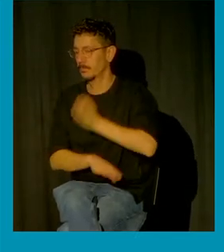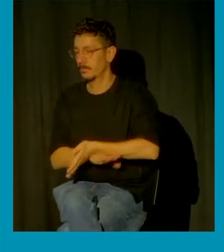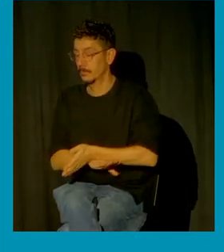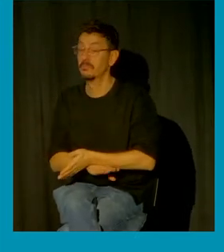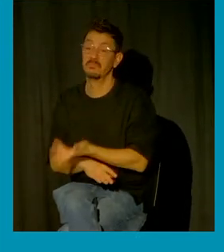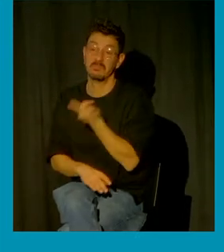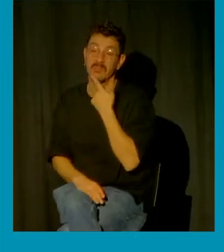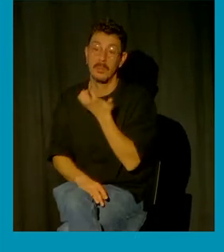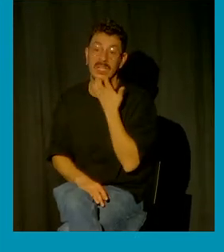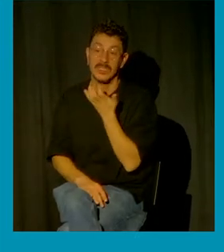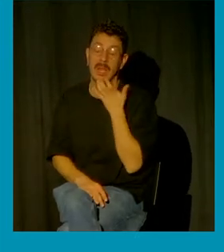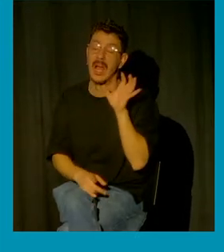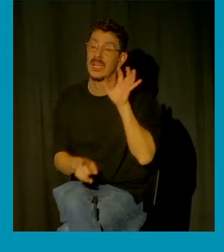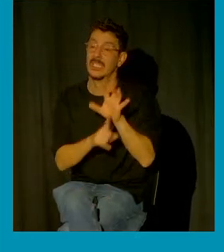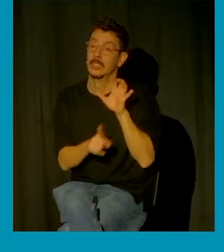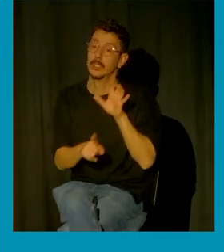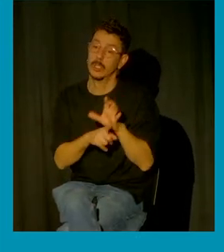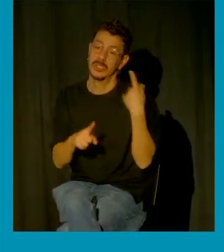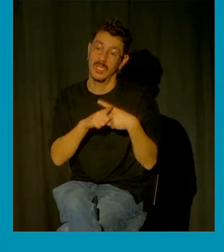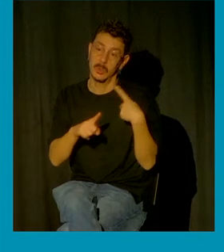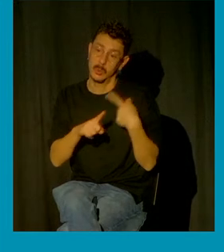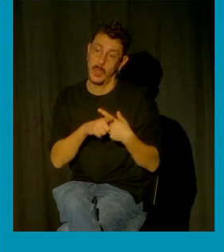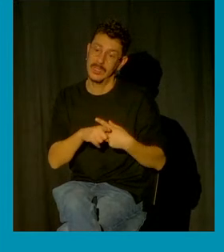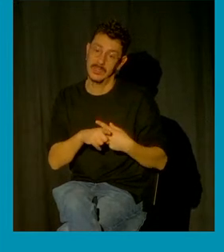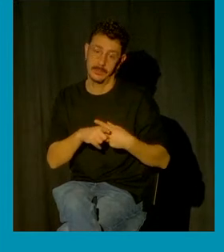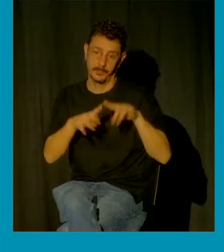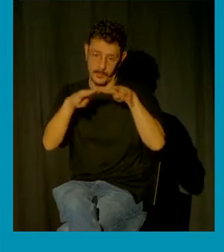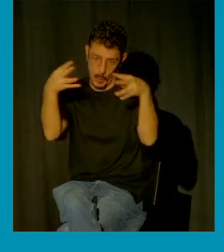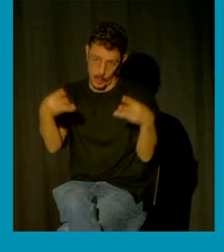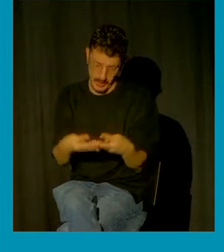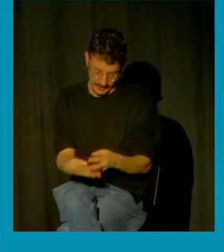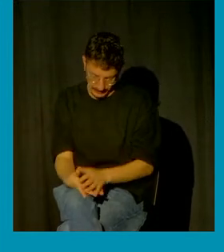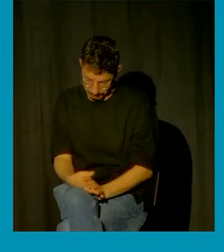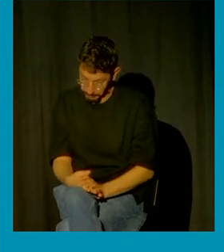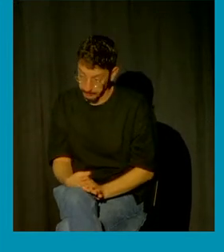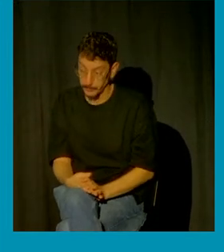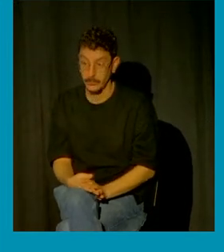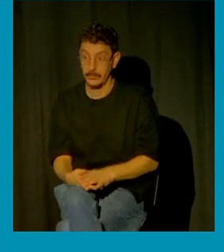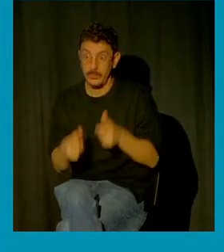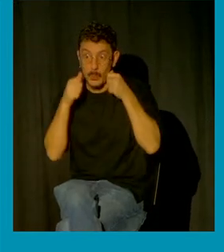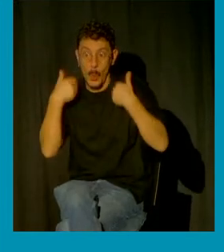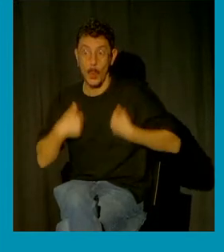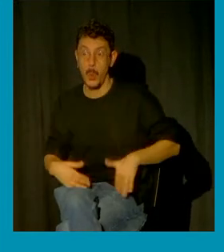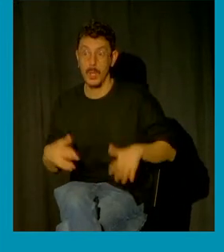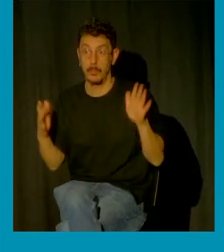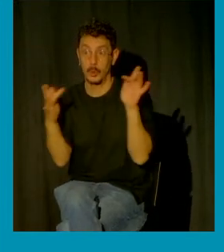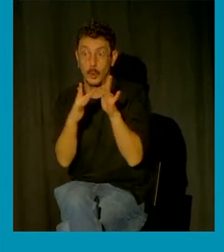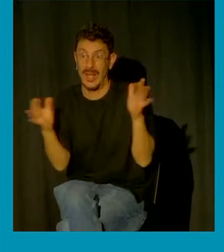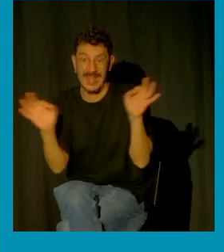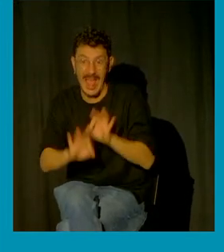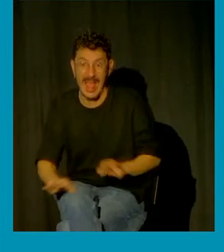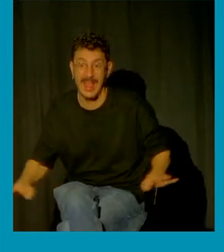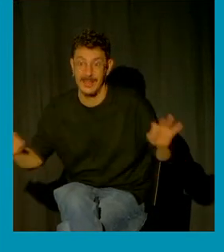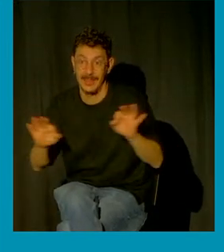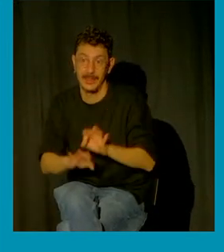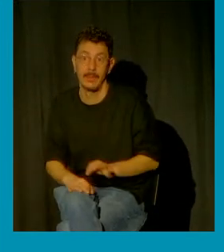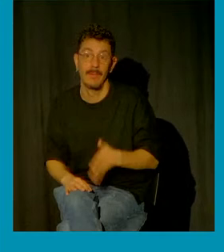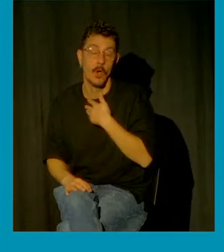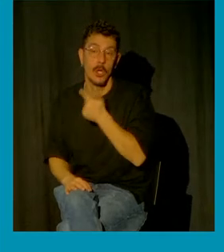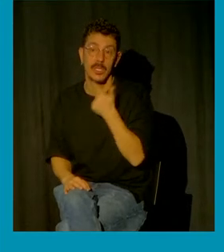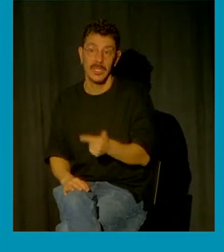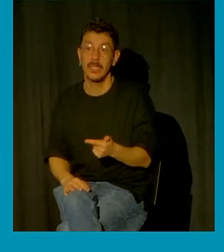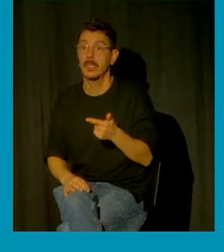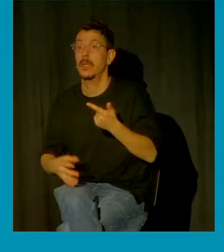sexuals online en què és evident que no hi ha cap mena de contacte corporal entre el perpetrador i en aquest cas la víctima